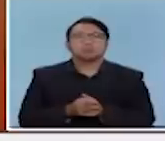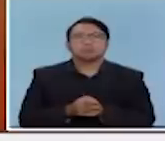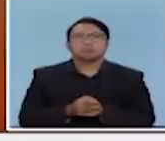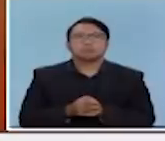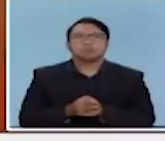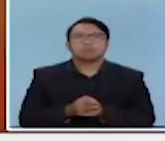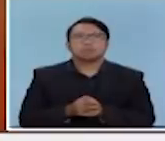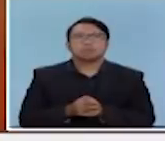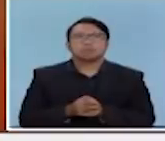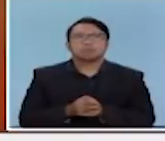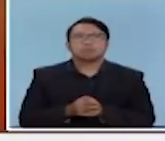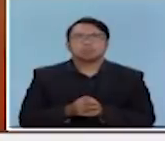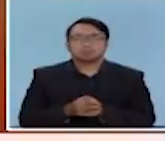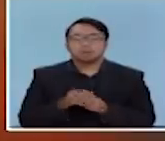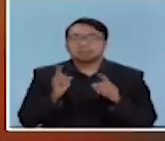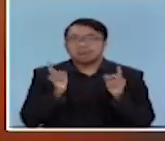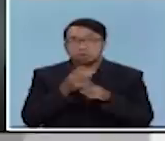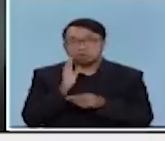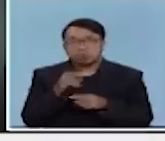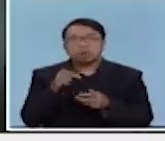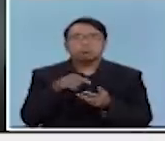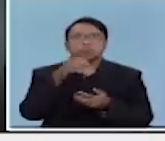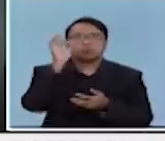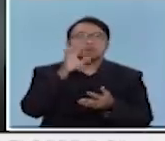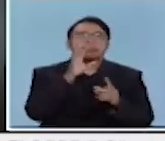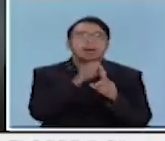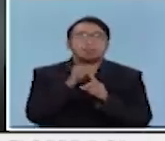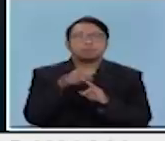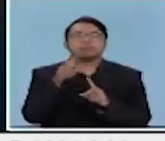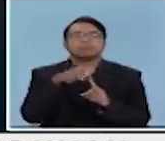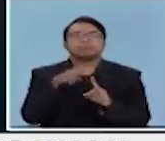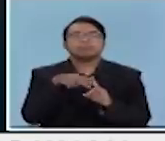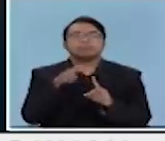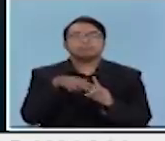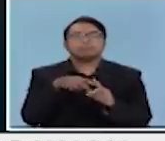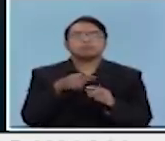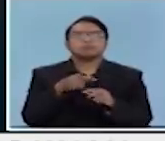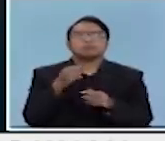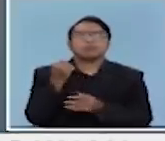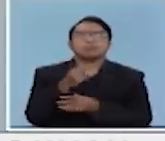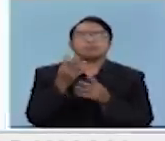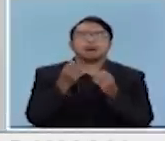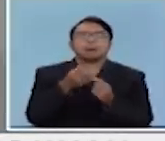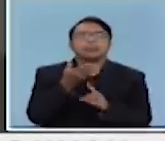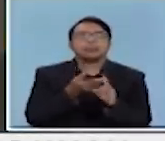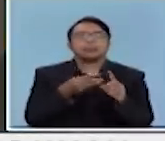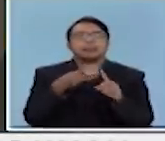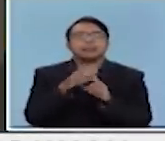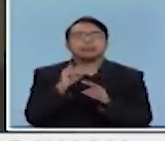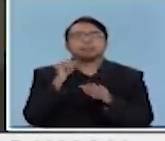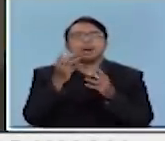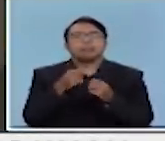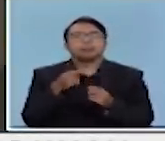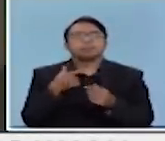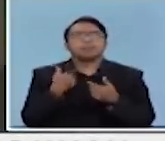kasih. Kini akibat ulahnya, Edu diperiksa intensif kepolisian Kota Palembang. Keluarga pelaku berharap Edu dapat dibebaskan. Paling-paling minta